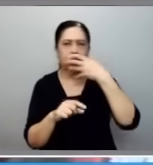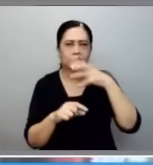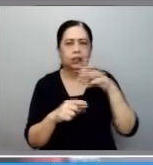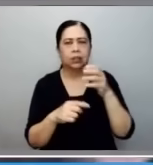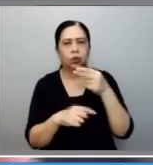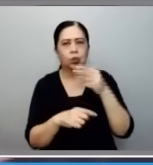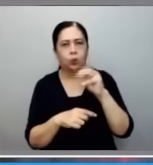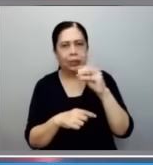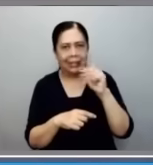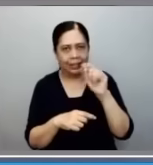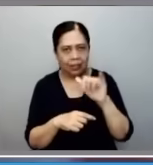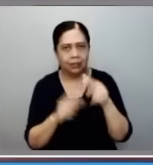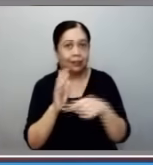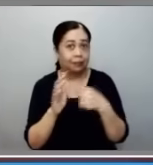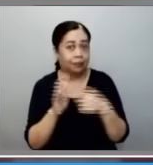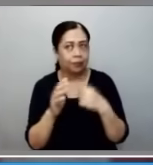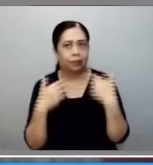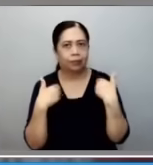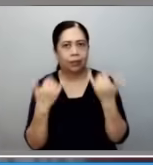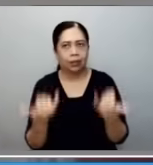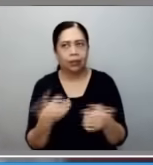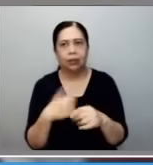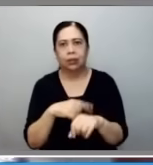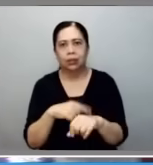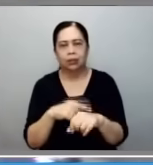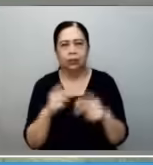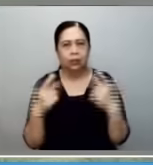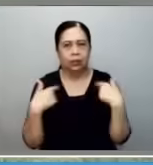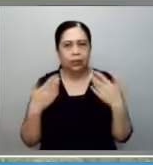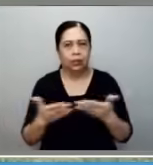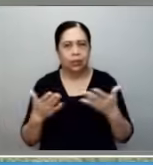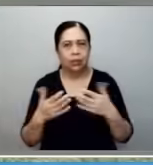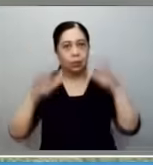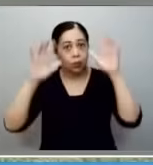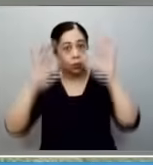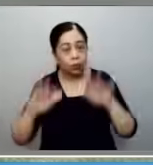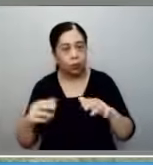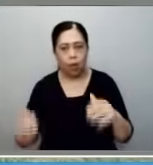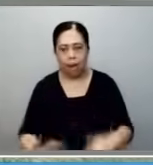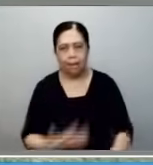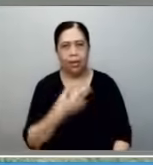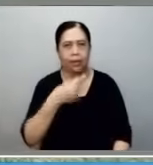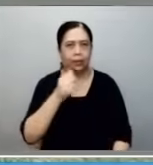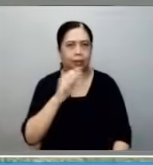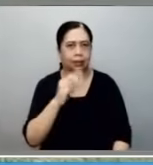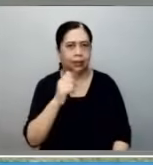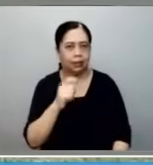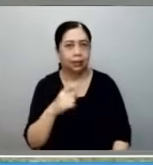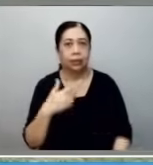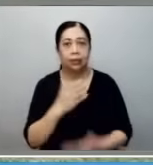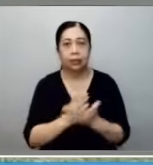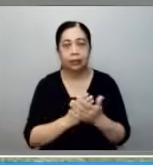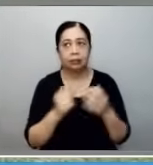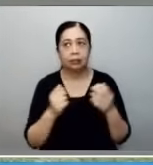there are instances, lalo na po at this time of the year, na naandito tayo sa tag-ulan or habagat season, may time na yung mataas na